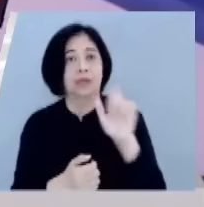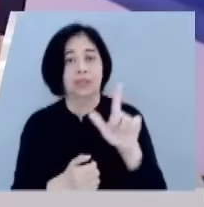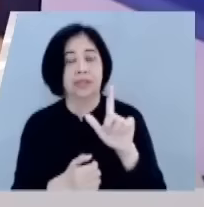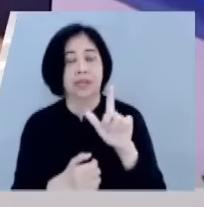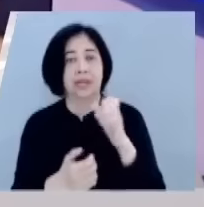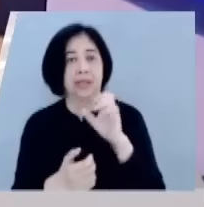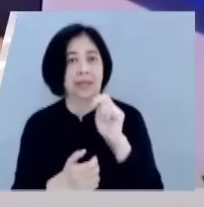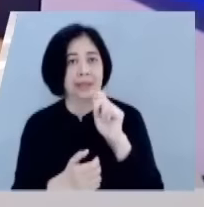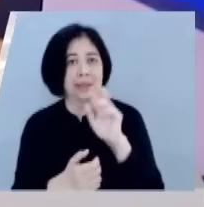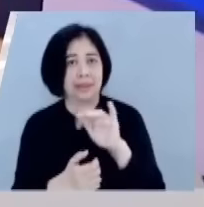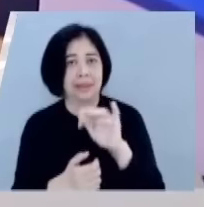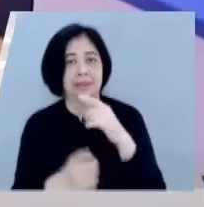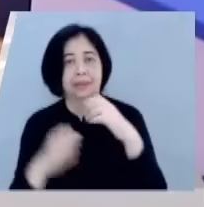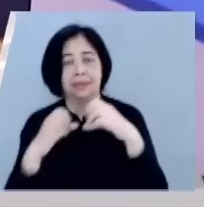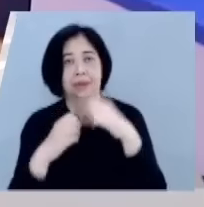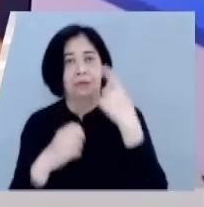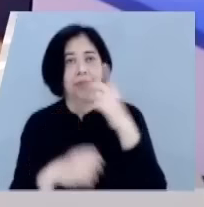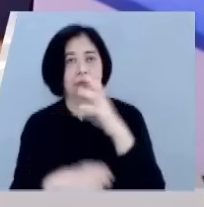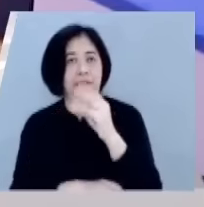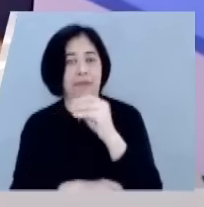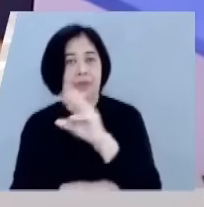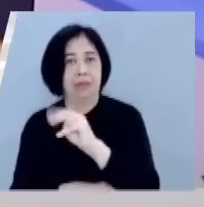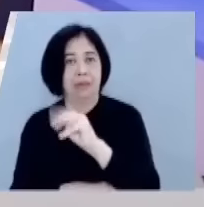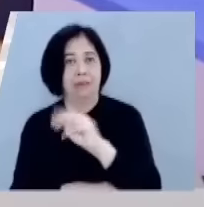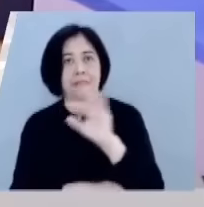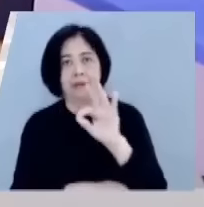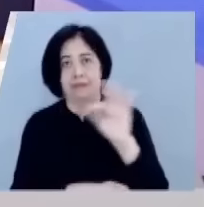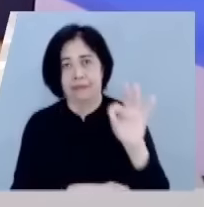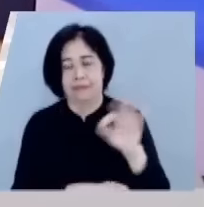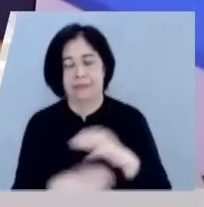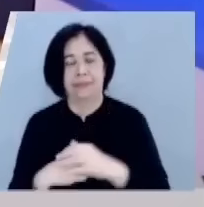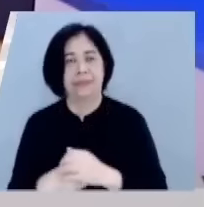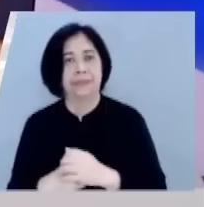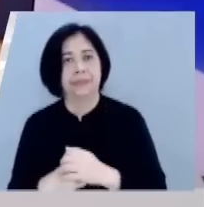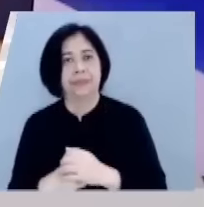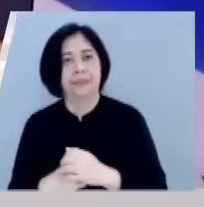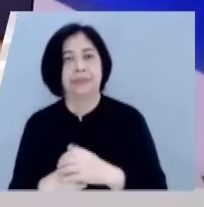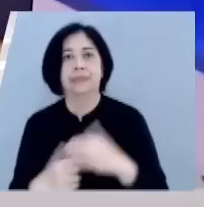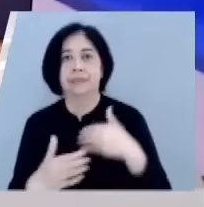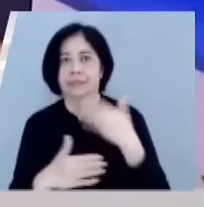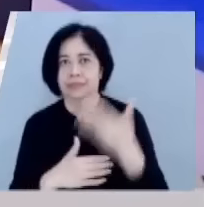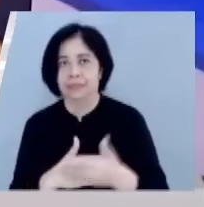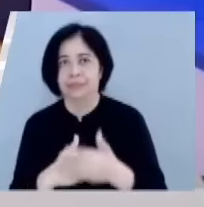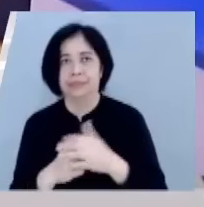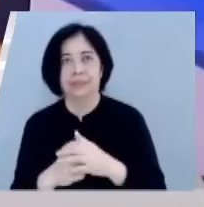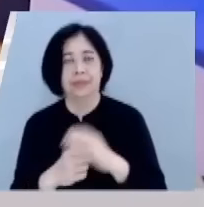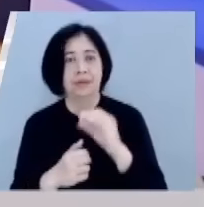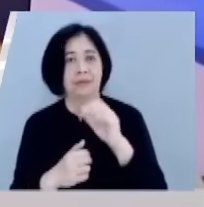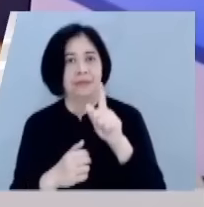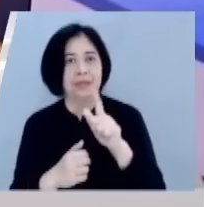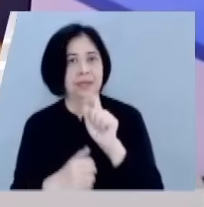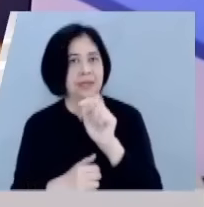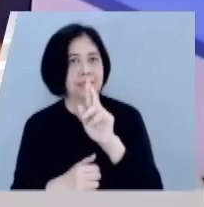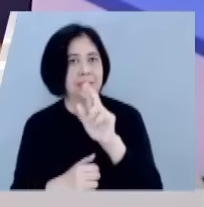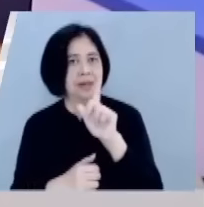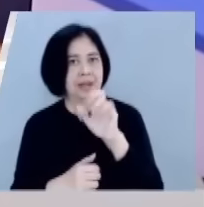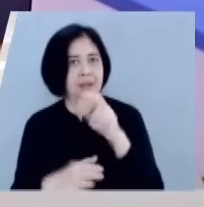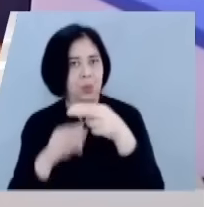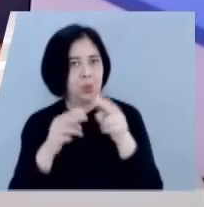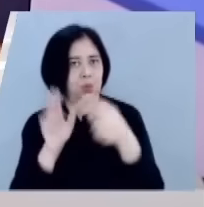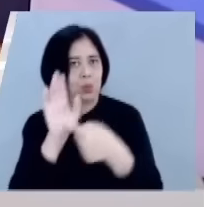GMA para sa 50th Metro Manila Film Festival. Susunod na po ang official trailer ng Green